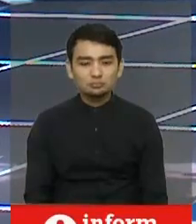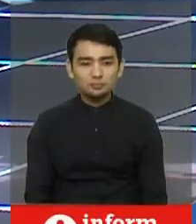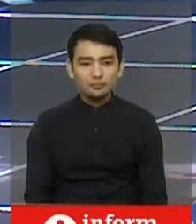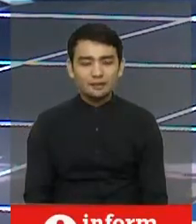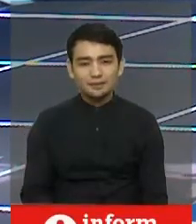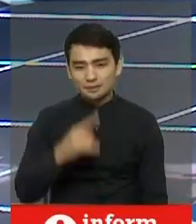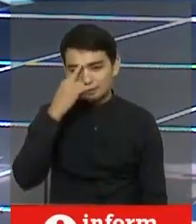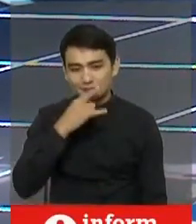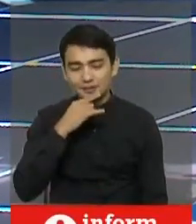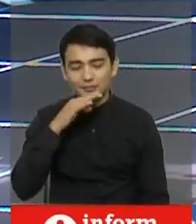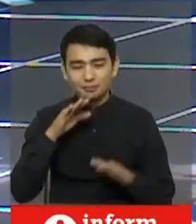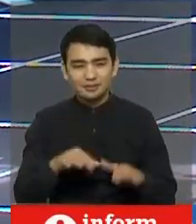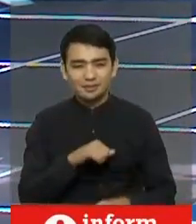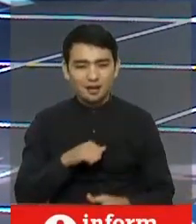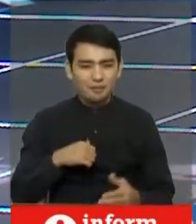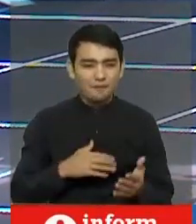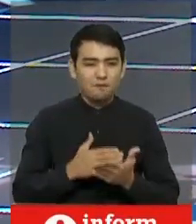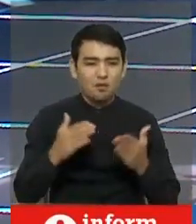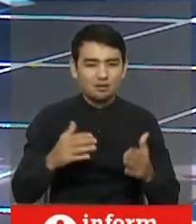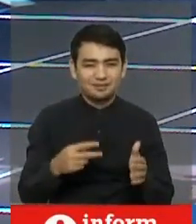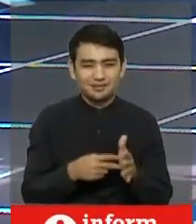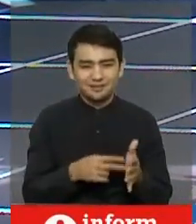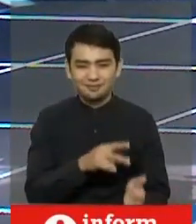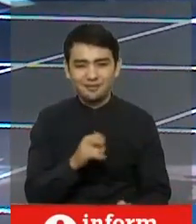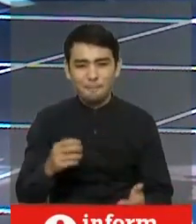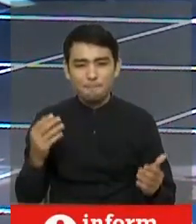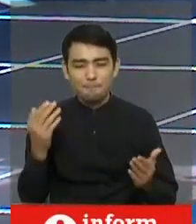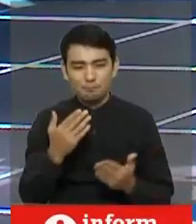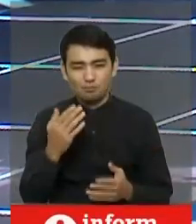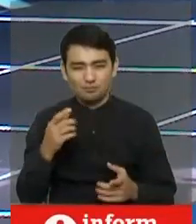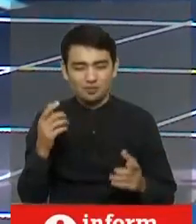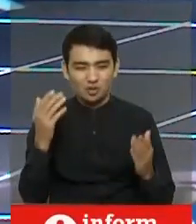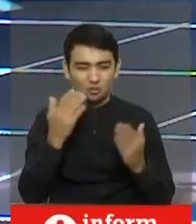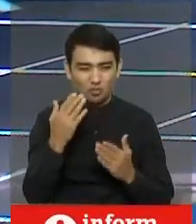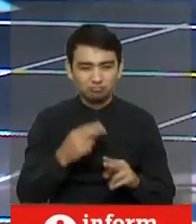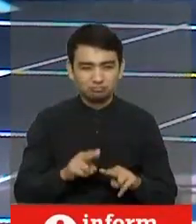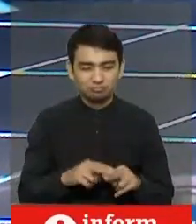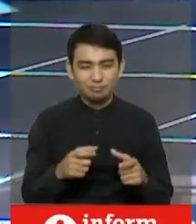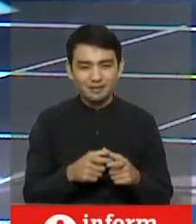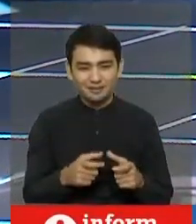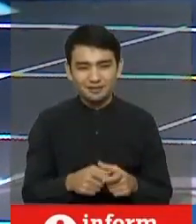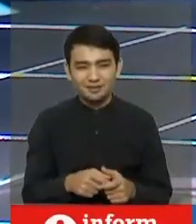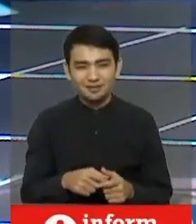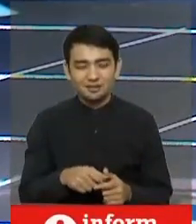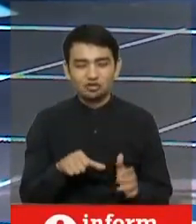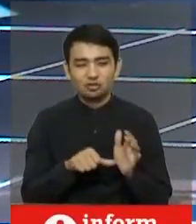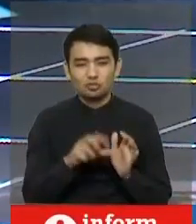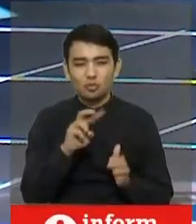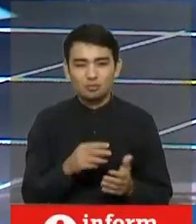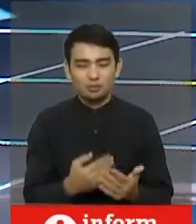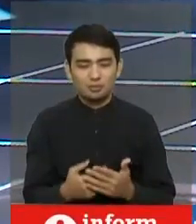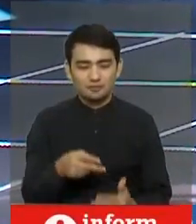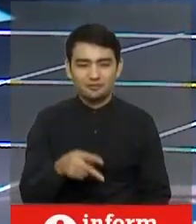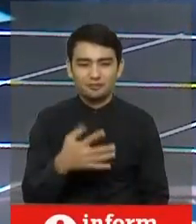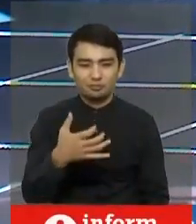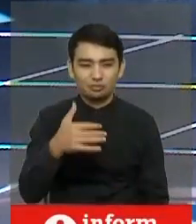в Казахстане самые высокие цены на билеты в кино среди стран СНГ средняя стоимость примерно 6 долларов Это около 2 с по